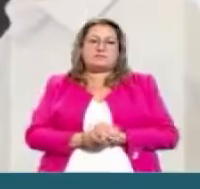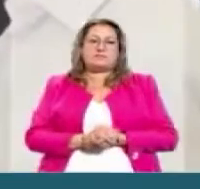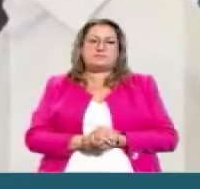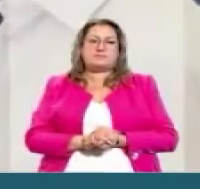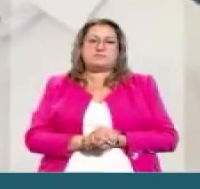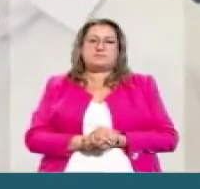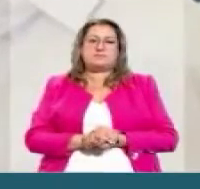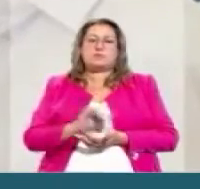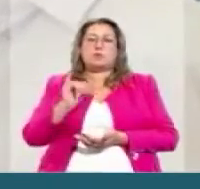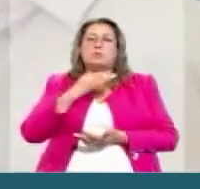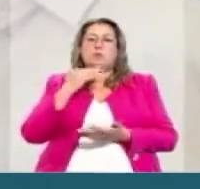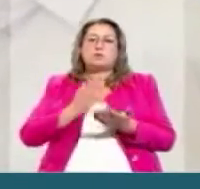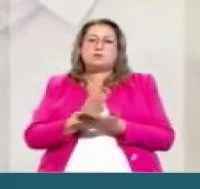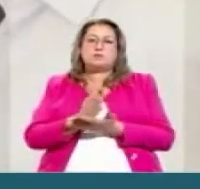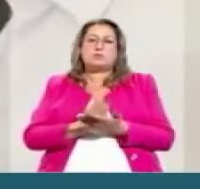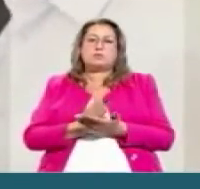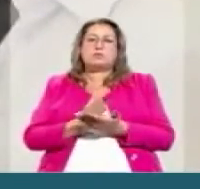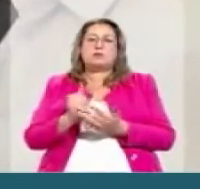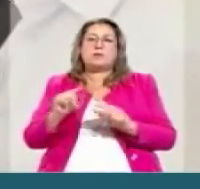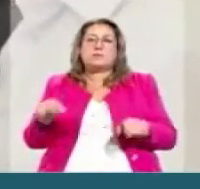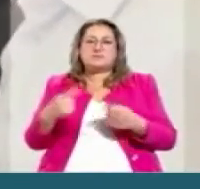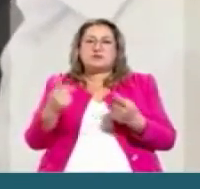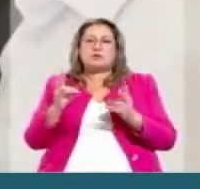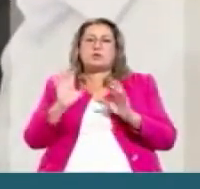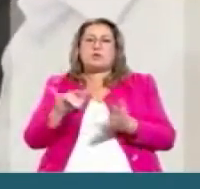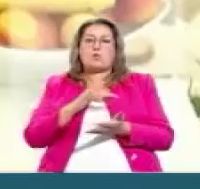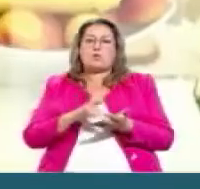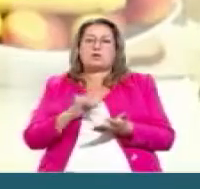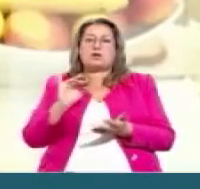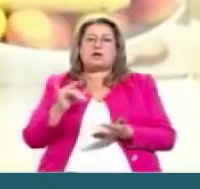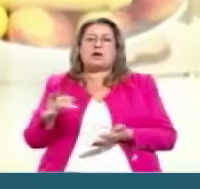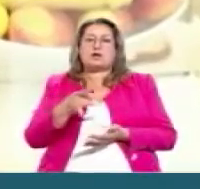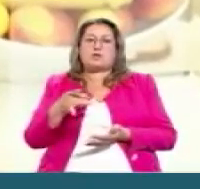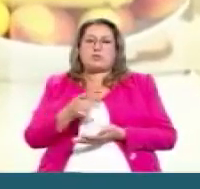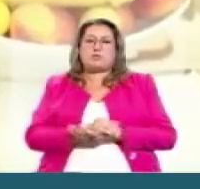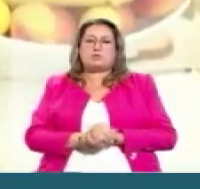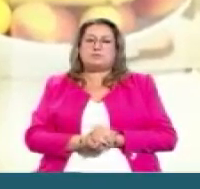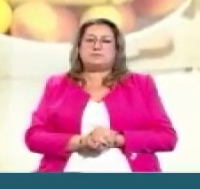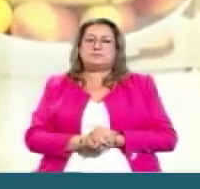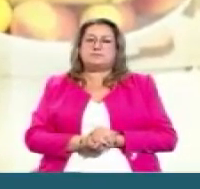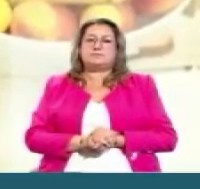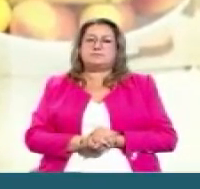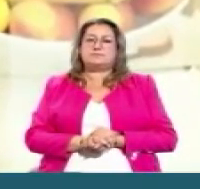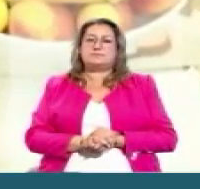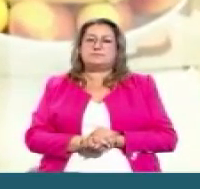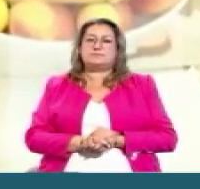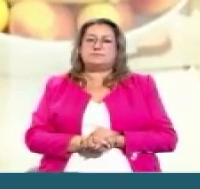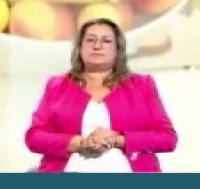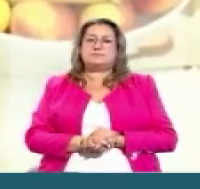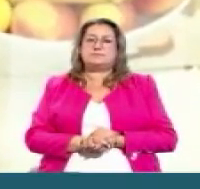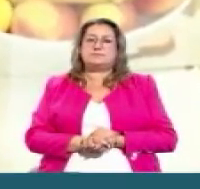Карбозов Көлқамыс атты түтіні түзу ұшқан берекелі ауылдың әлеуметтік жағдайын түзеп, тұрмыс тіршілігін жақсартуға